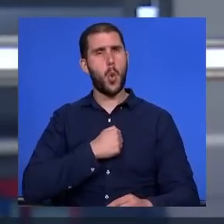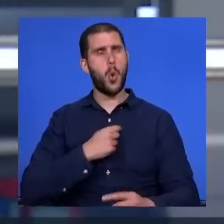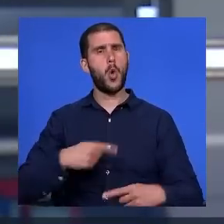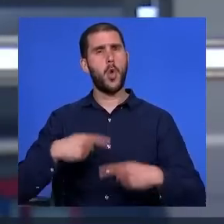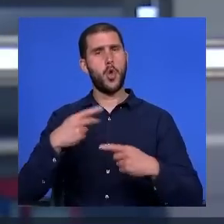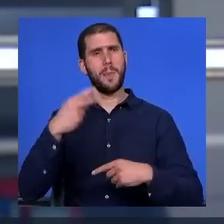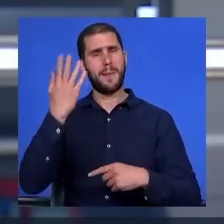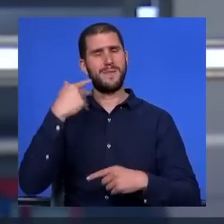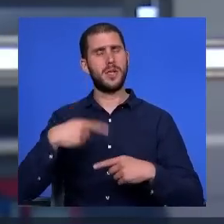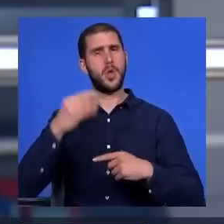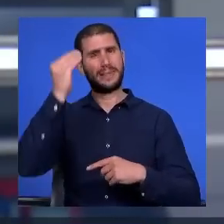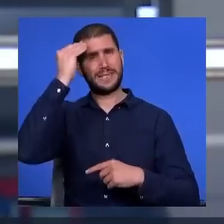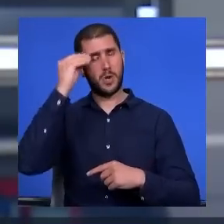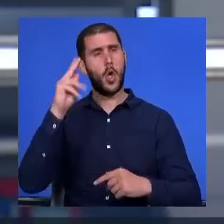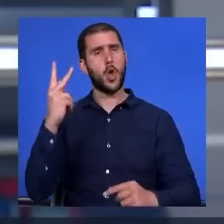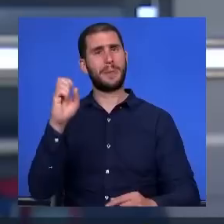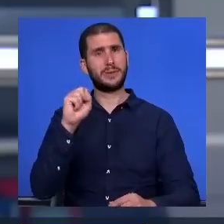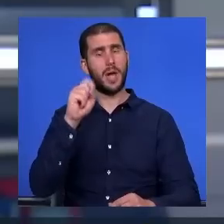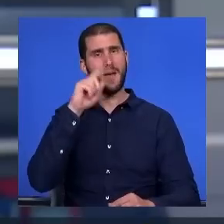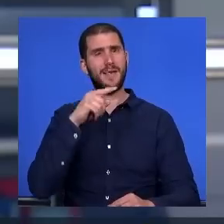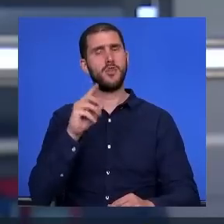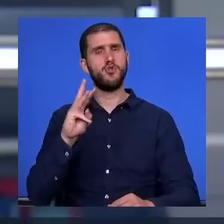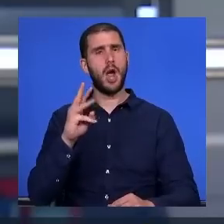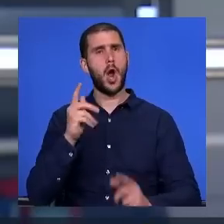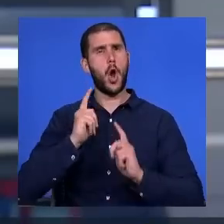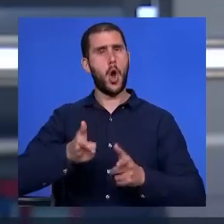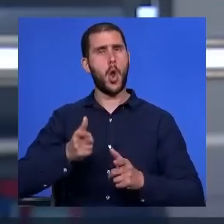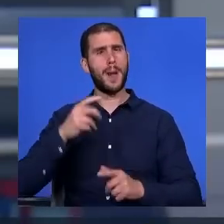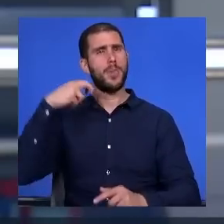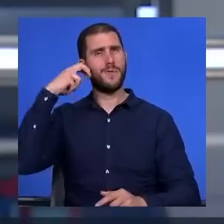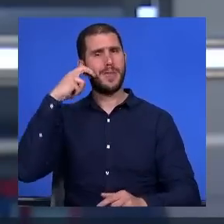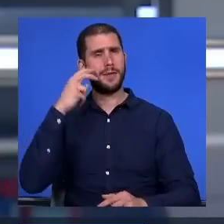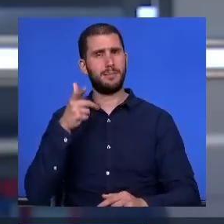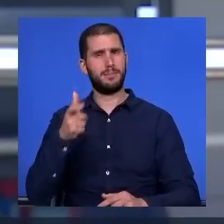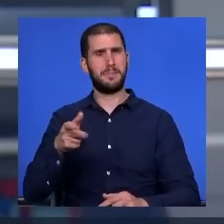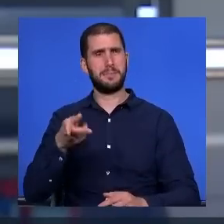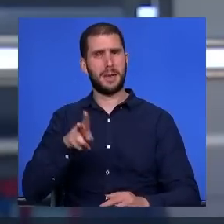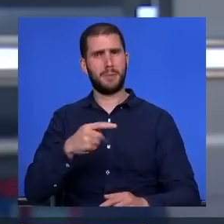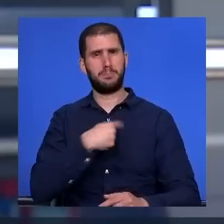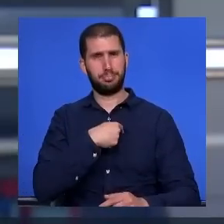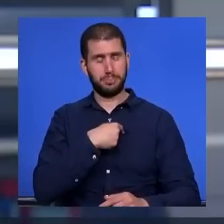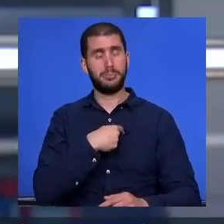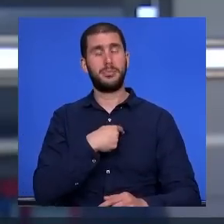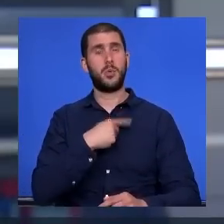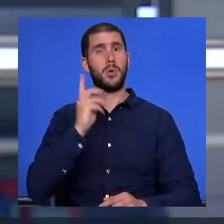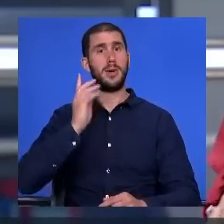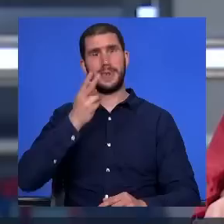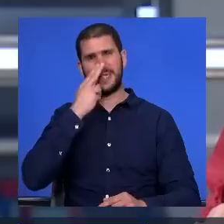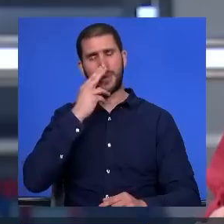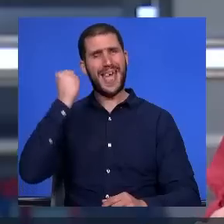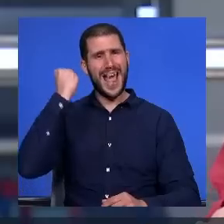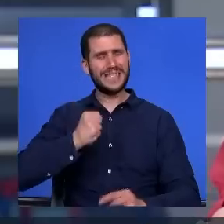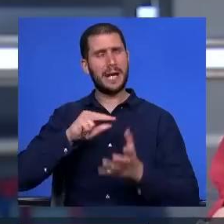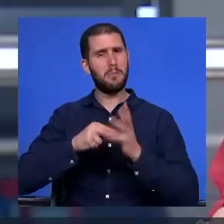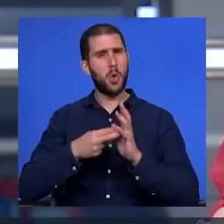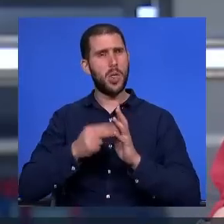קובי סטרוג, אביו של שחר, לוחם דובדבן שנהרג מפליטת כדור, הורשע בניסיון רצח אכזרי ומתוכנן היטב של